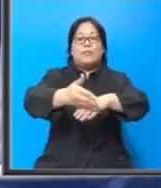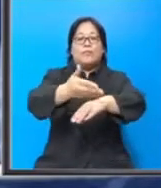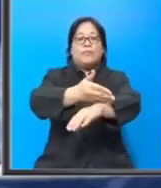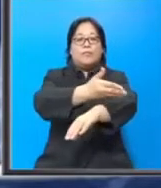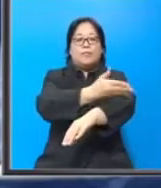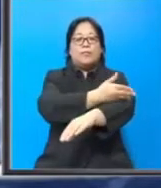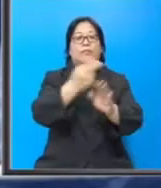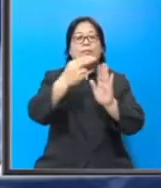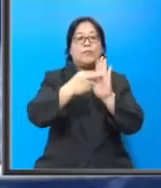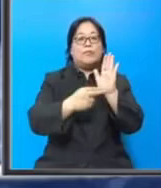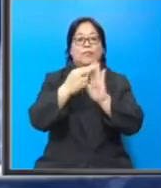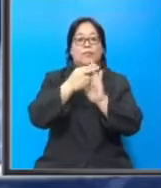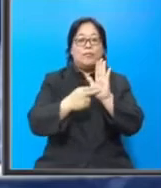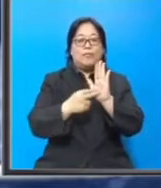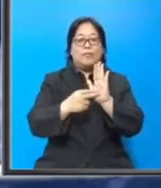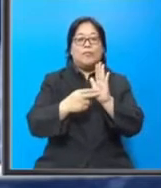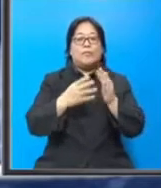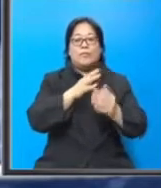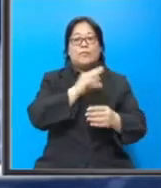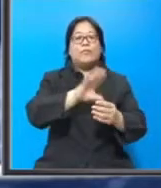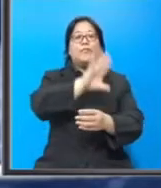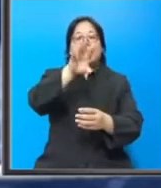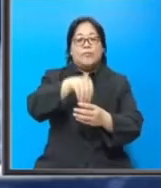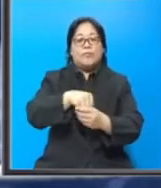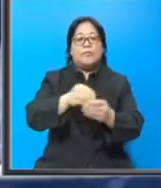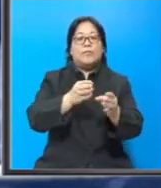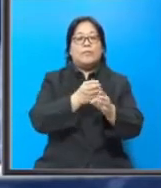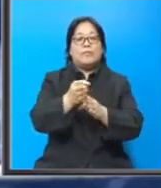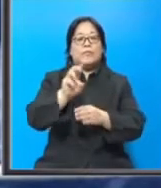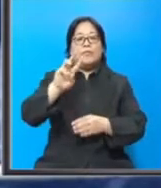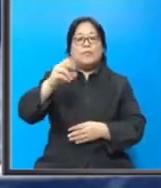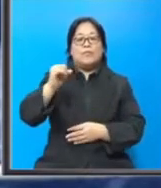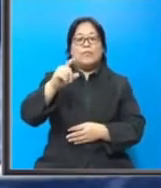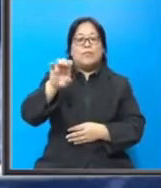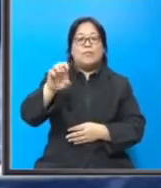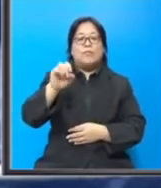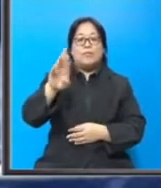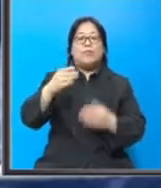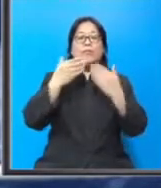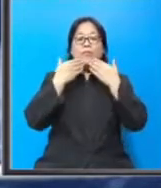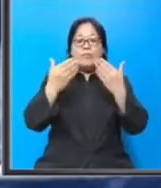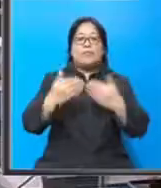menambahbaikkan perundangan-perundangan yang sudah ada, termasuk dalam aspek whistleblowers ini. Terima kasih.